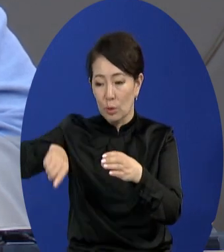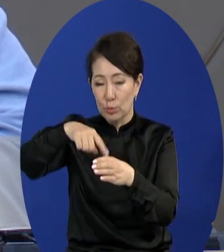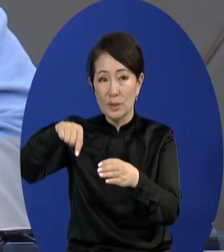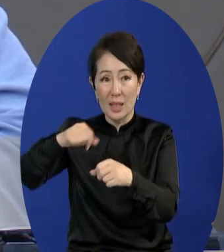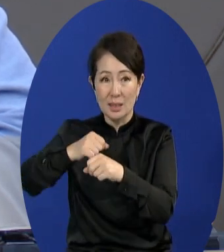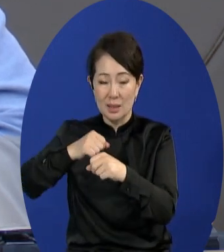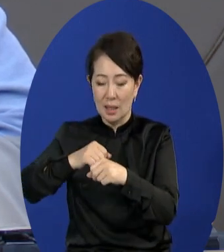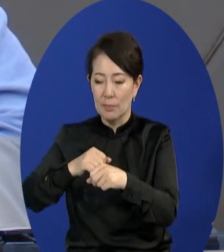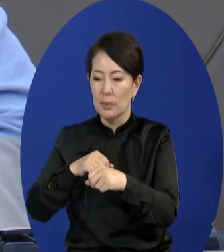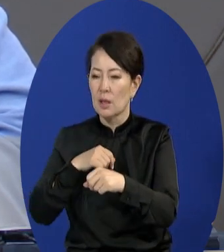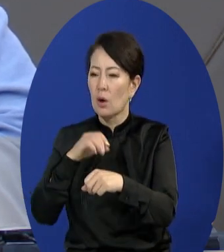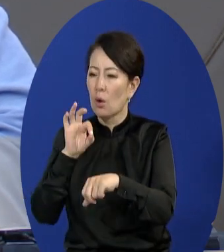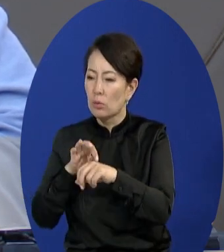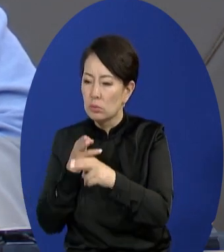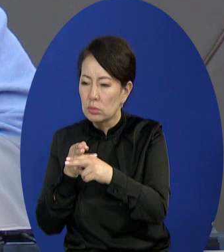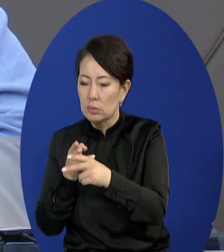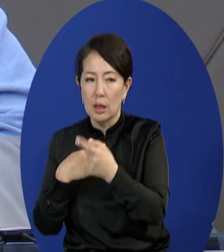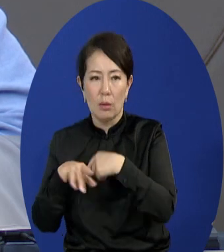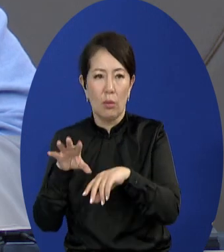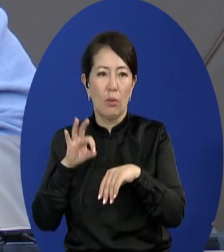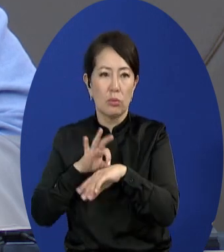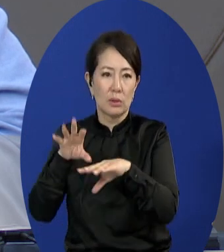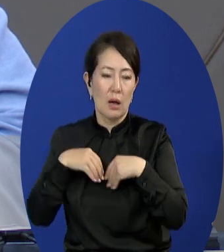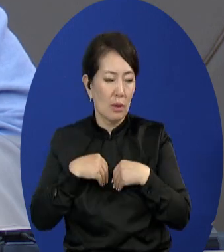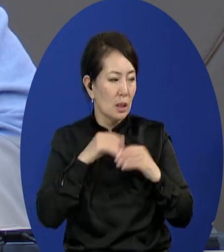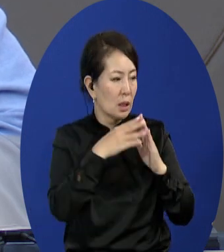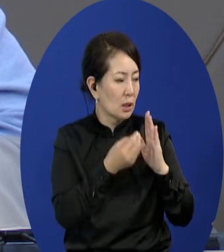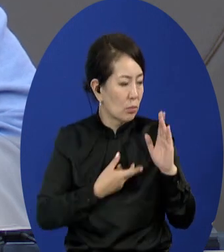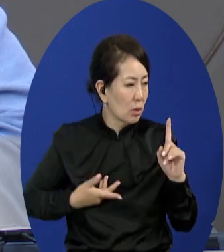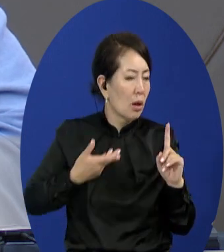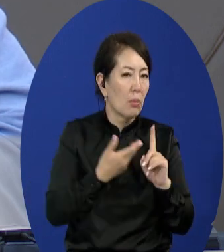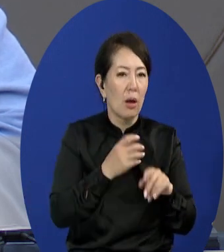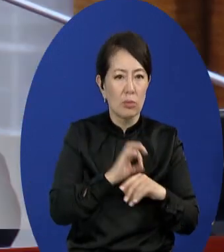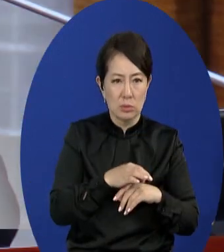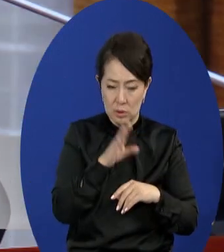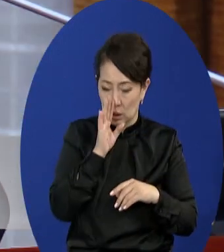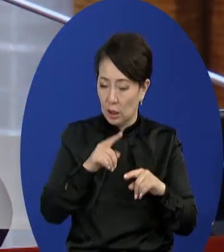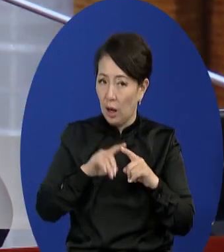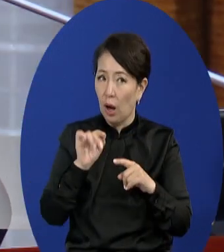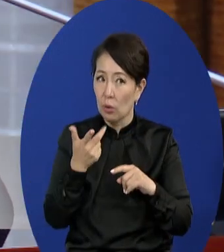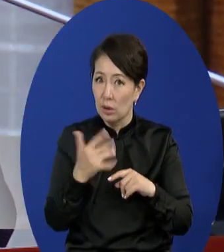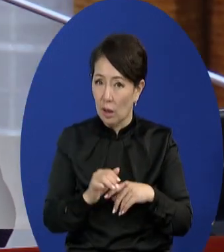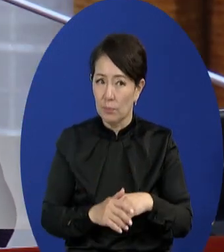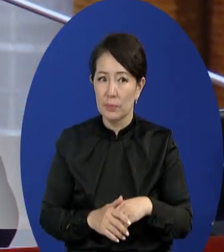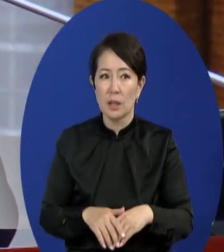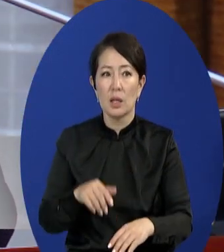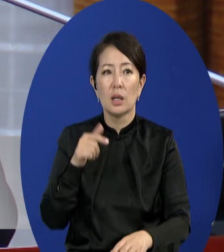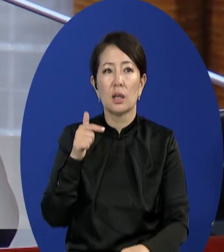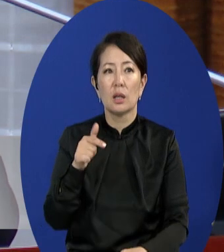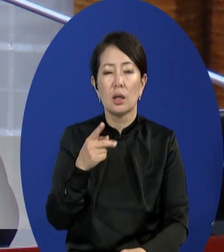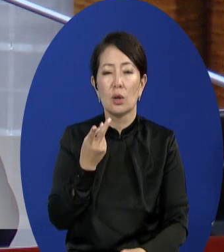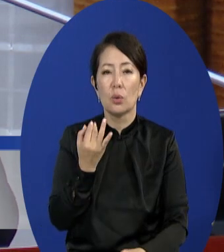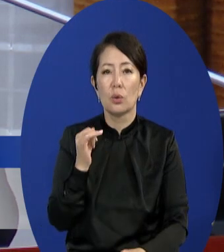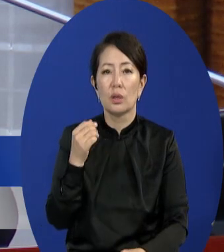гэртээ хайртай хүмүүстэрээ халдварт хийгээд очиж байгаа. Энэ бол бас дахиад бодит аюул уу. Гүйцэтгэлийн санхүүжилт бол яг бүрэн